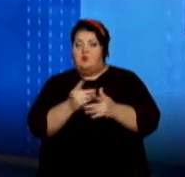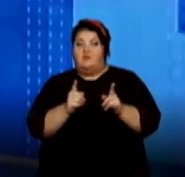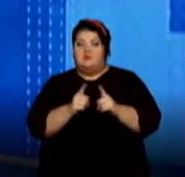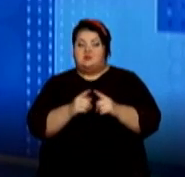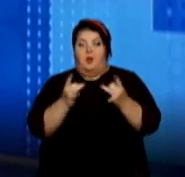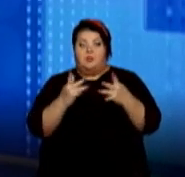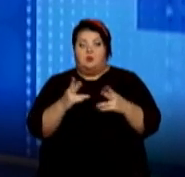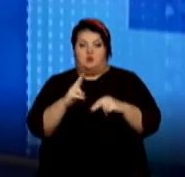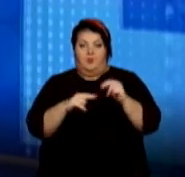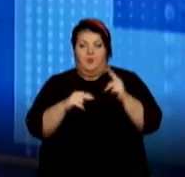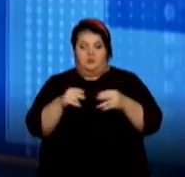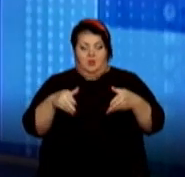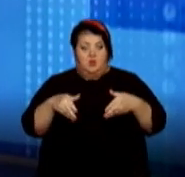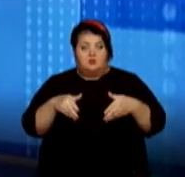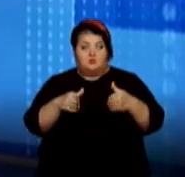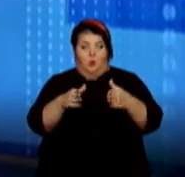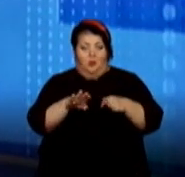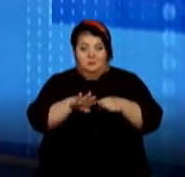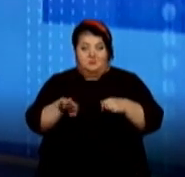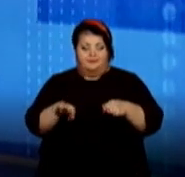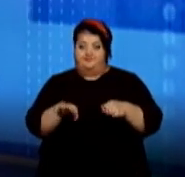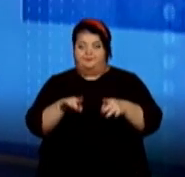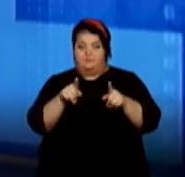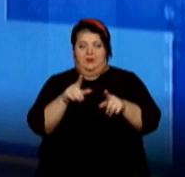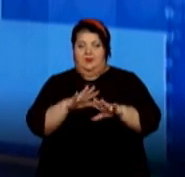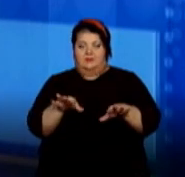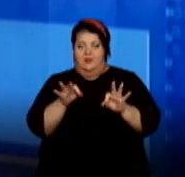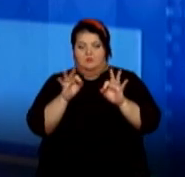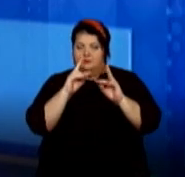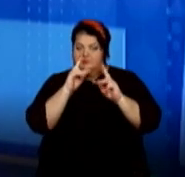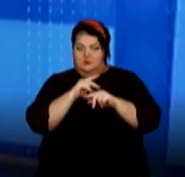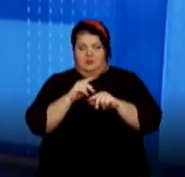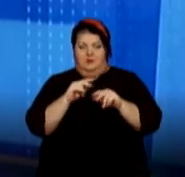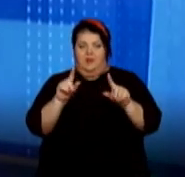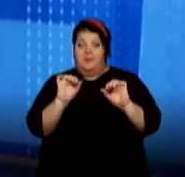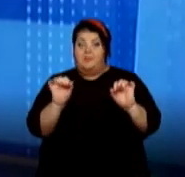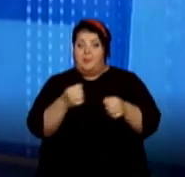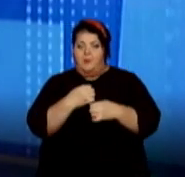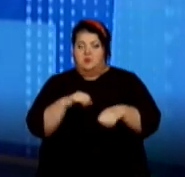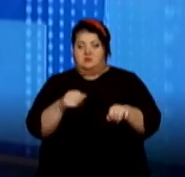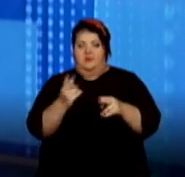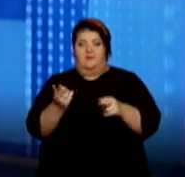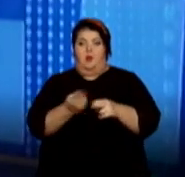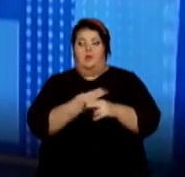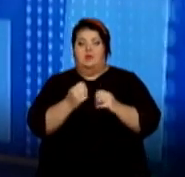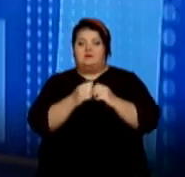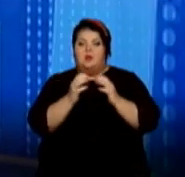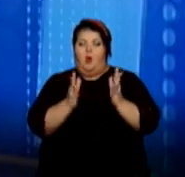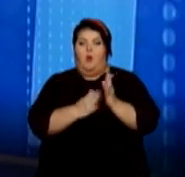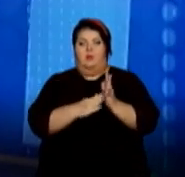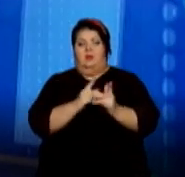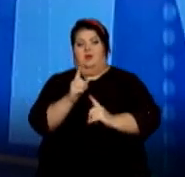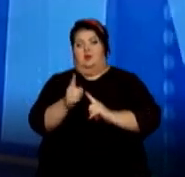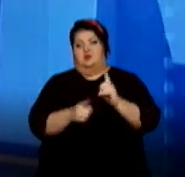просто побудувати там велосипедну смугу або велосипедну доріжку, це не раціонально, ну і взагалі це неможливо, без, знову ж таки, комплексної реконструкції